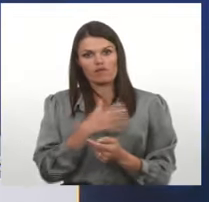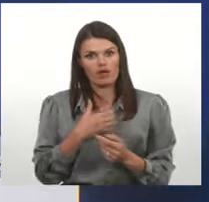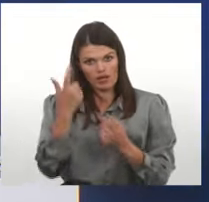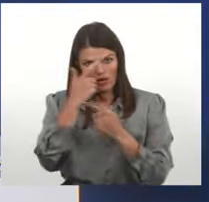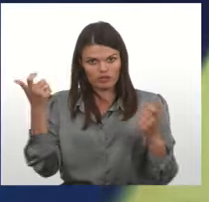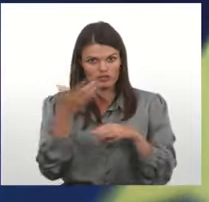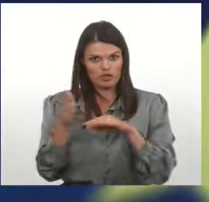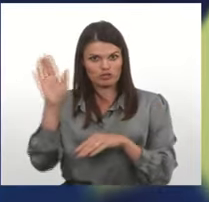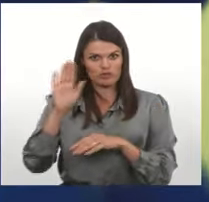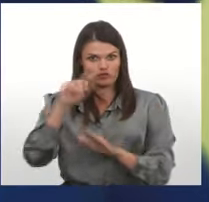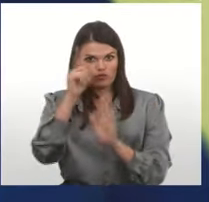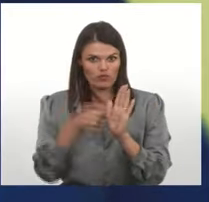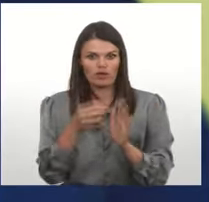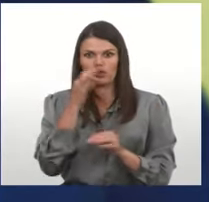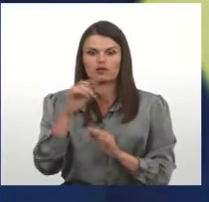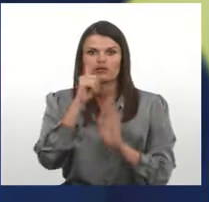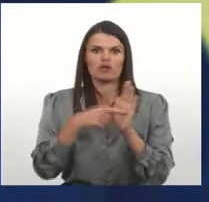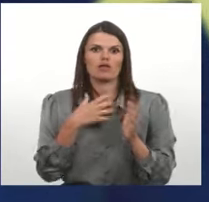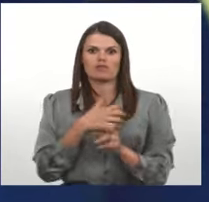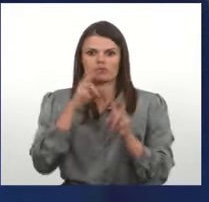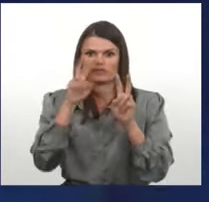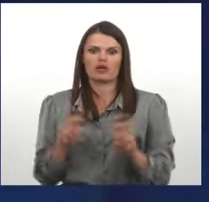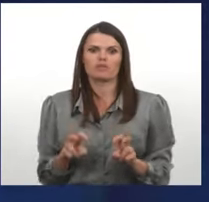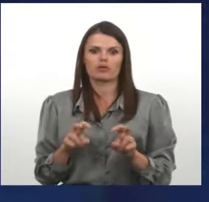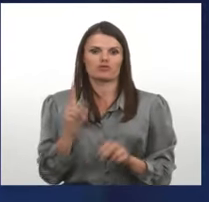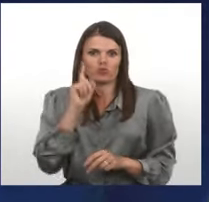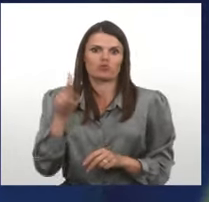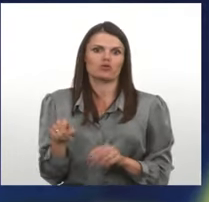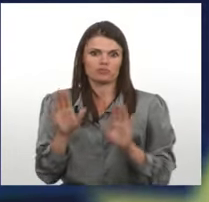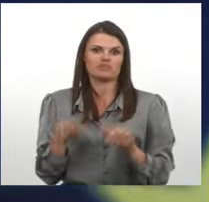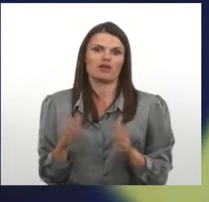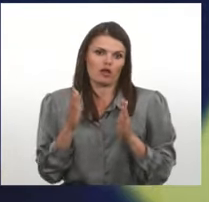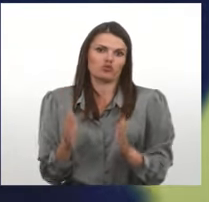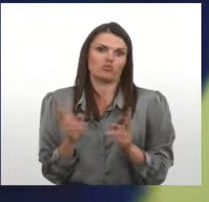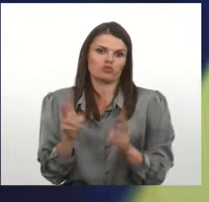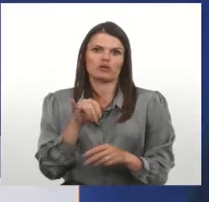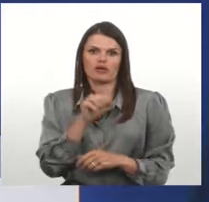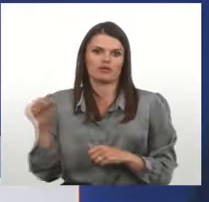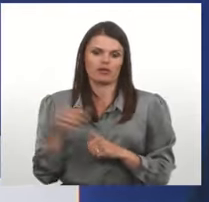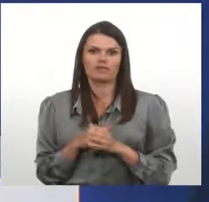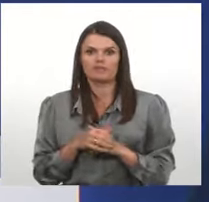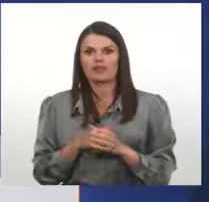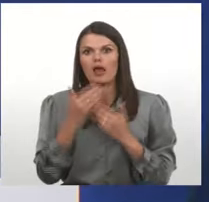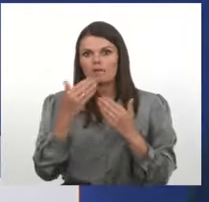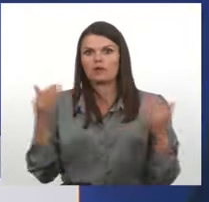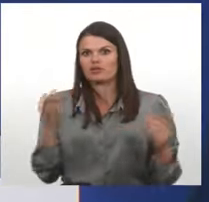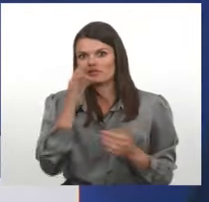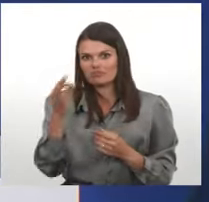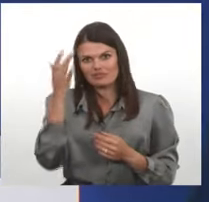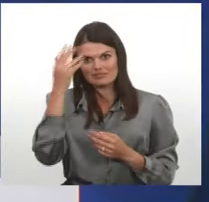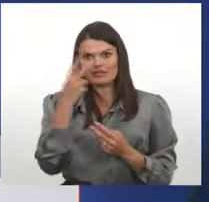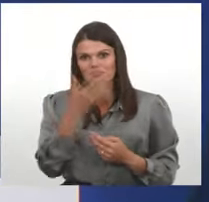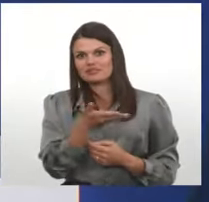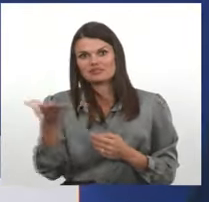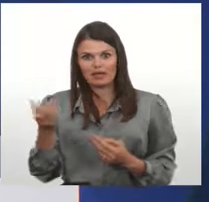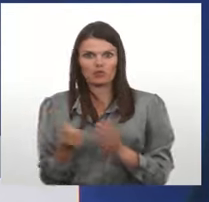jāatzīst? Šis jautājums būtu jāpēta viennozīmīgi. Varētu būt, jāpēta. Paldies par atbildēm. Nu, ceram, ka skatītājiem šajos